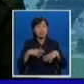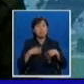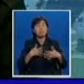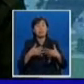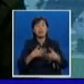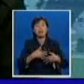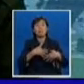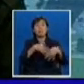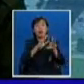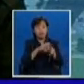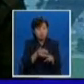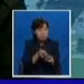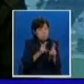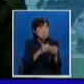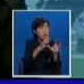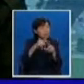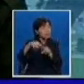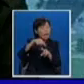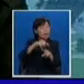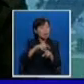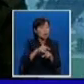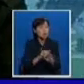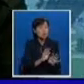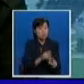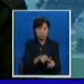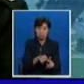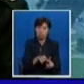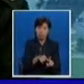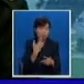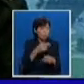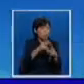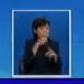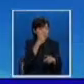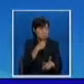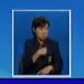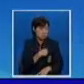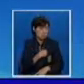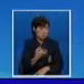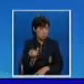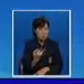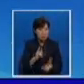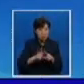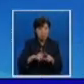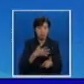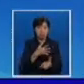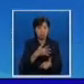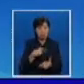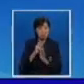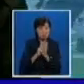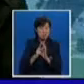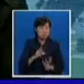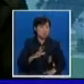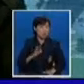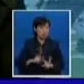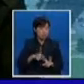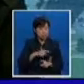ก็มีกลุ่มคนที่มีความอำมหิตมีความไม่กลัวเกรงต่อกฎหมายแล้วไปใช้มันก็จะเกิดขึ้น